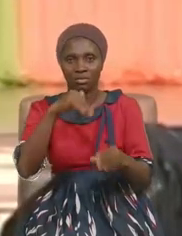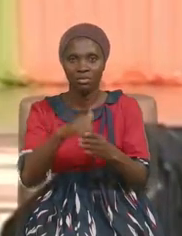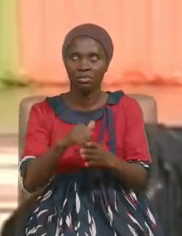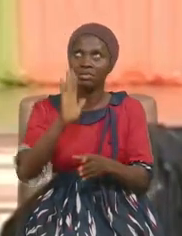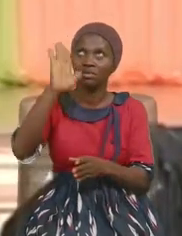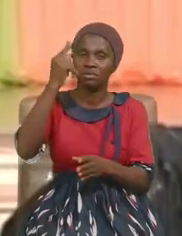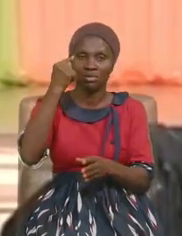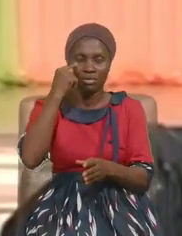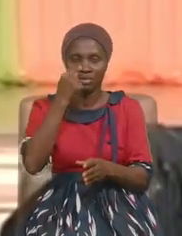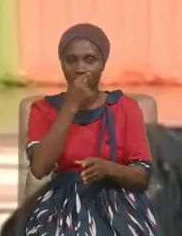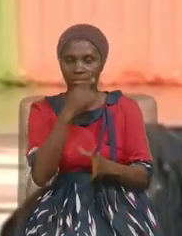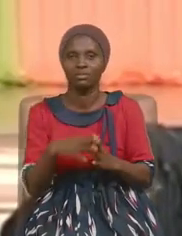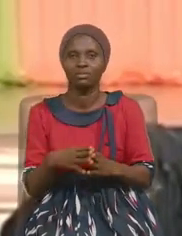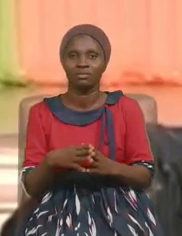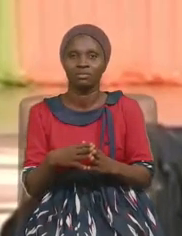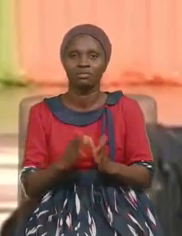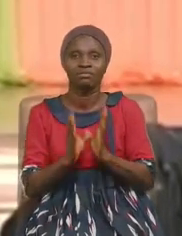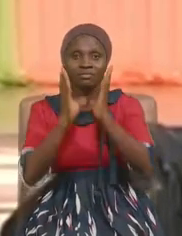crie là-bas, Amen!